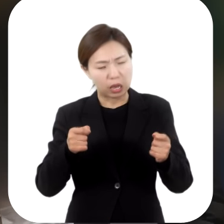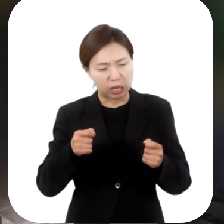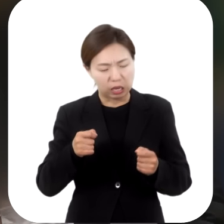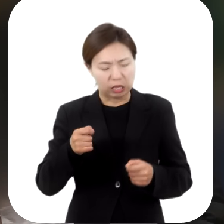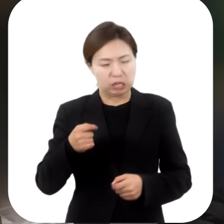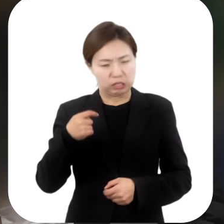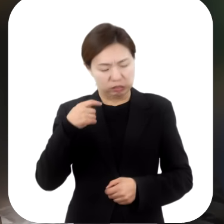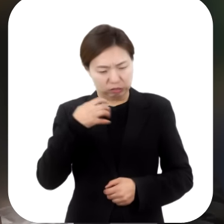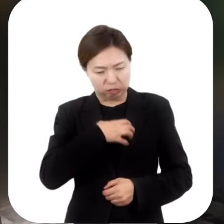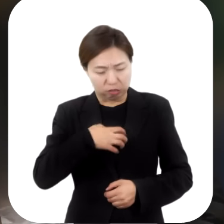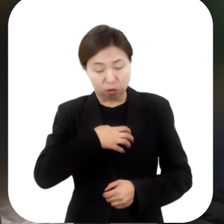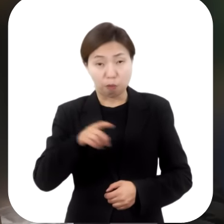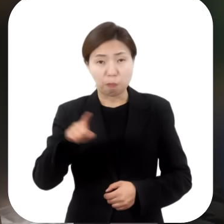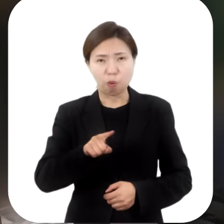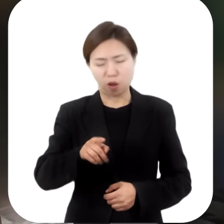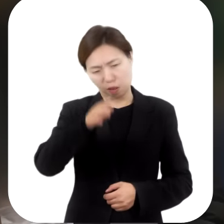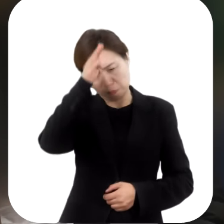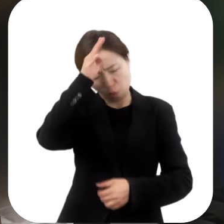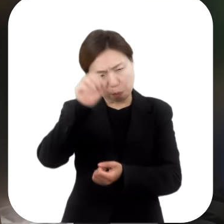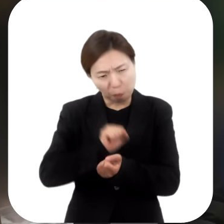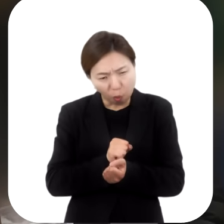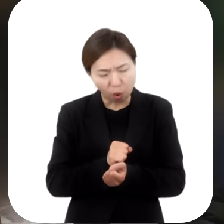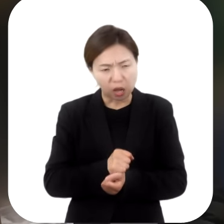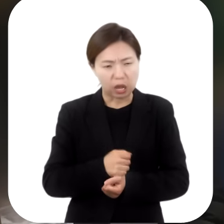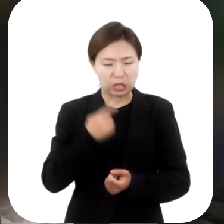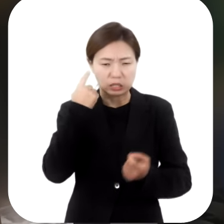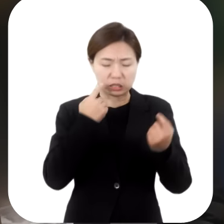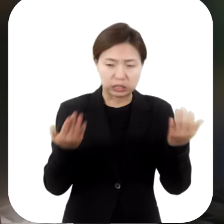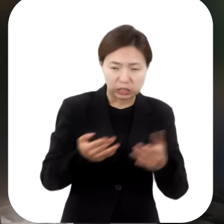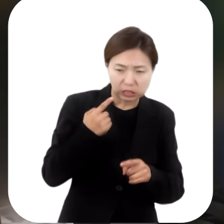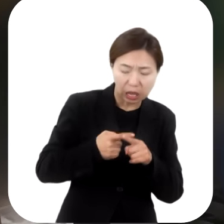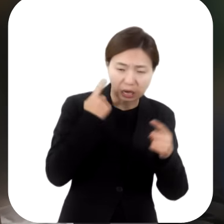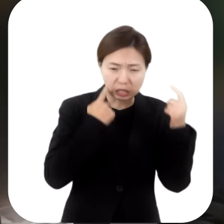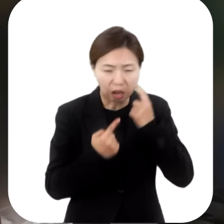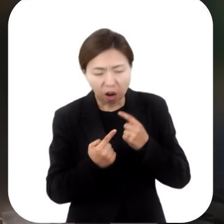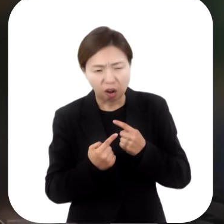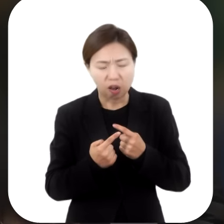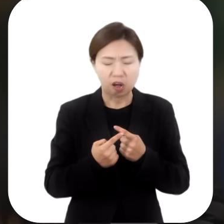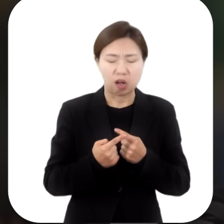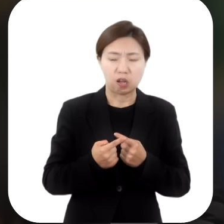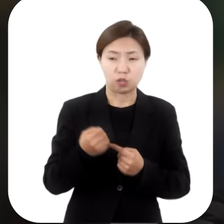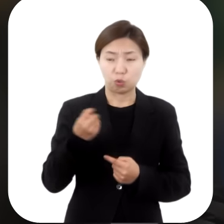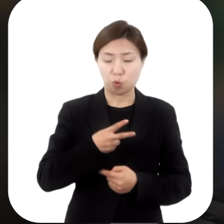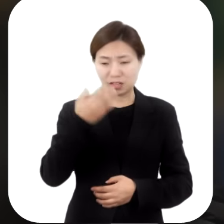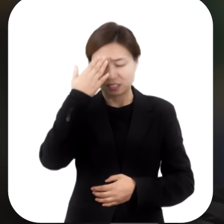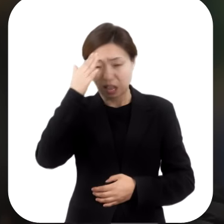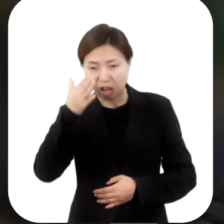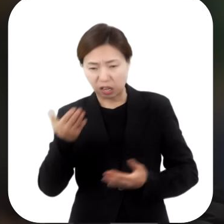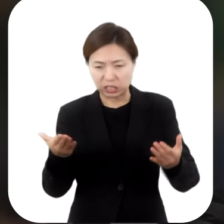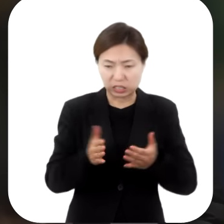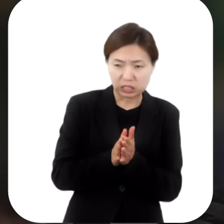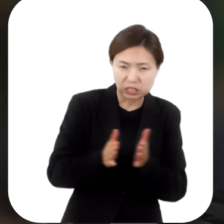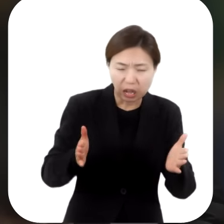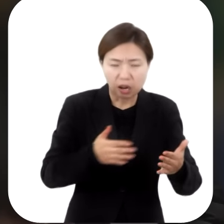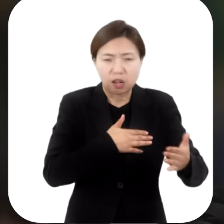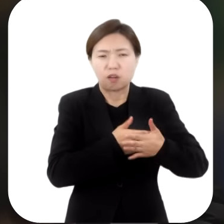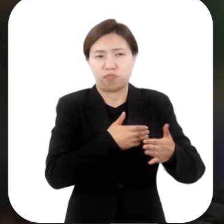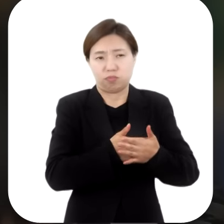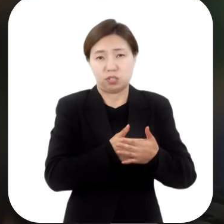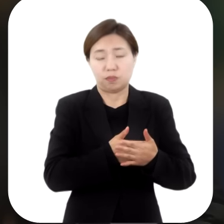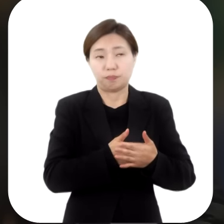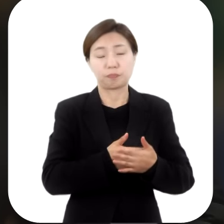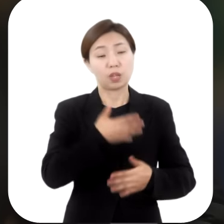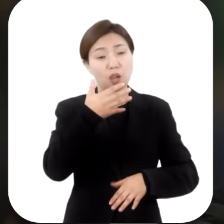두려움, 그 병드는 것에 대한 두려움과 또 모르는 분야나 일에 대한 망설임이 항상 있었기 때문입니다. 그 후에도 저는